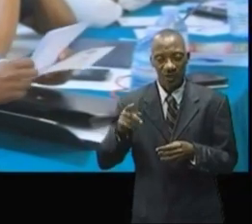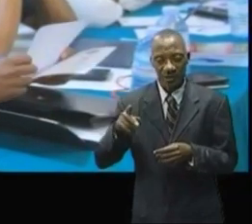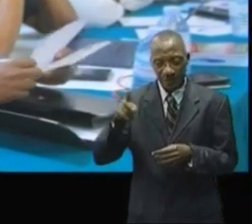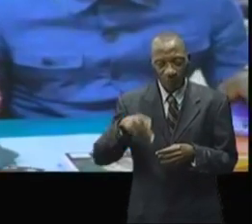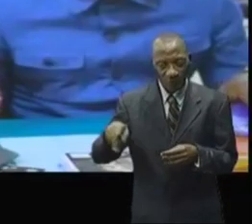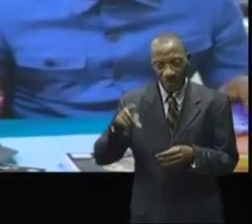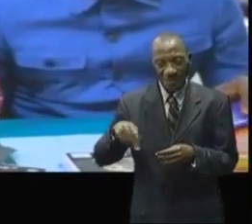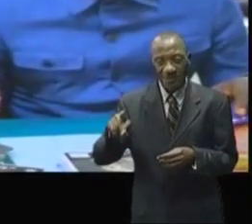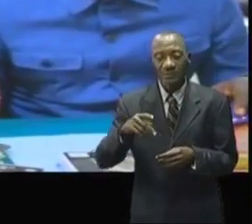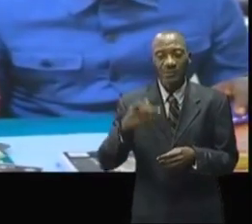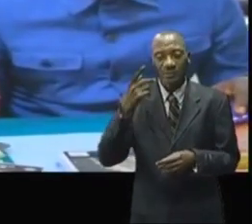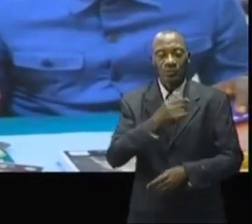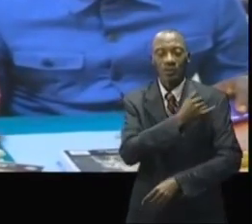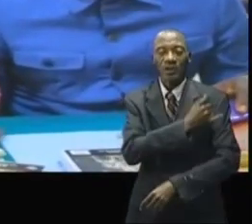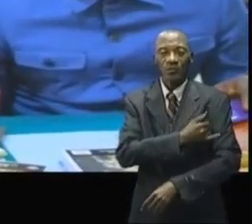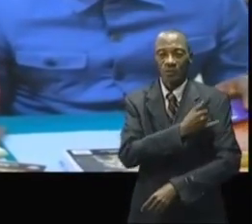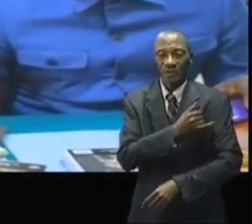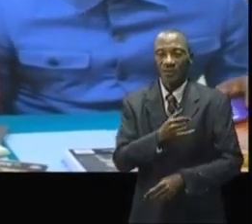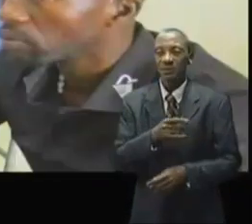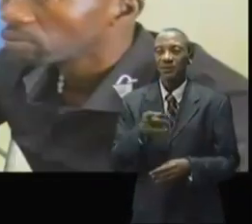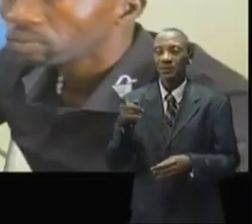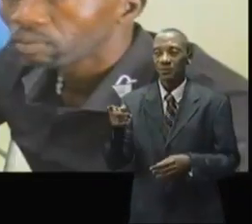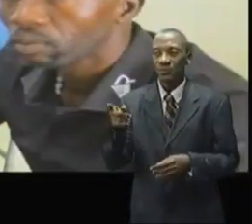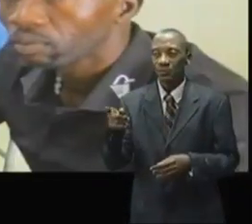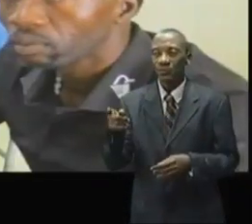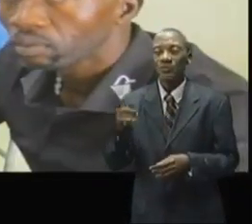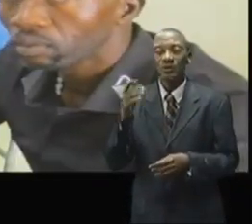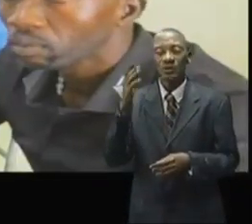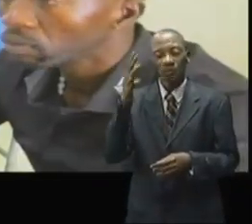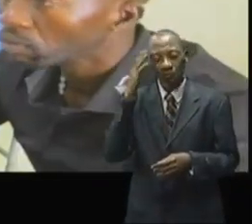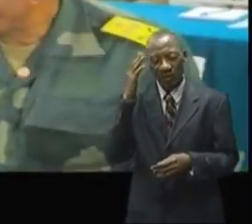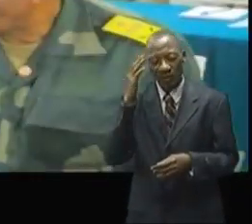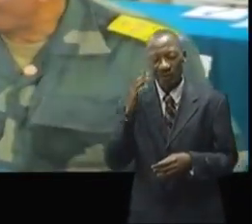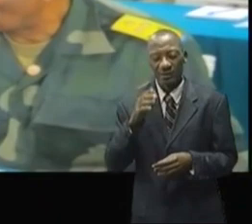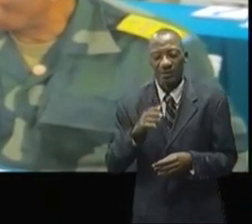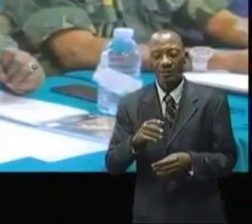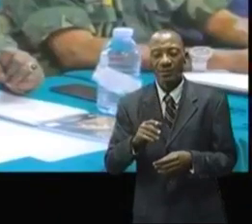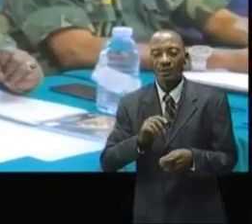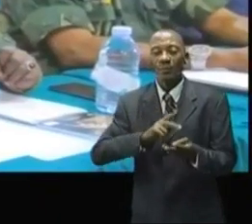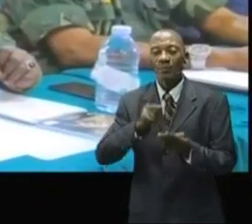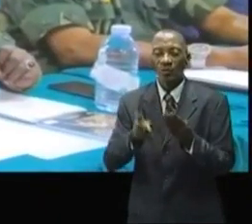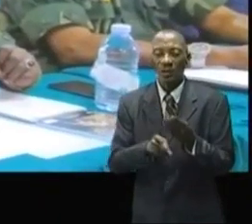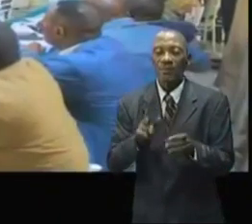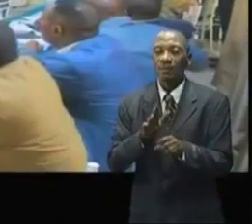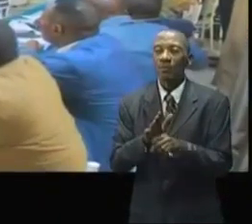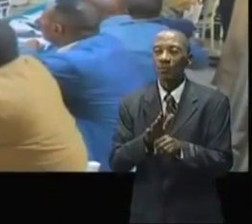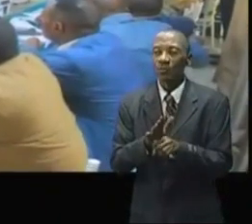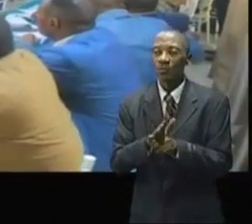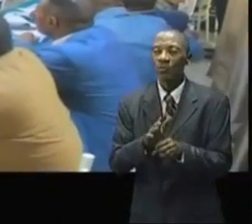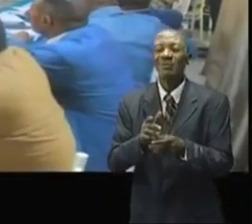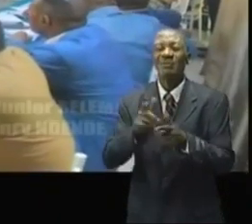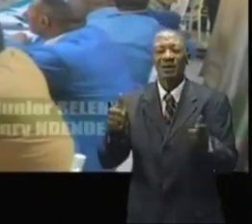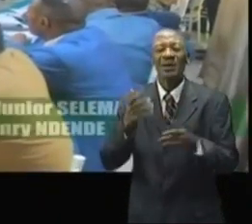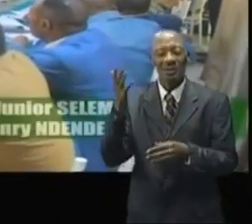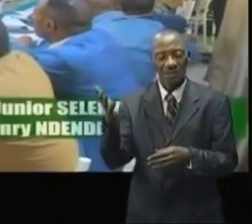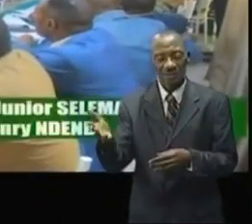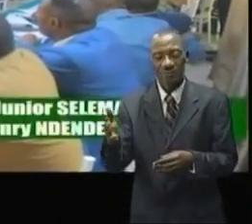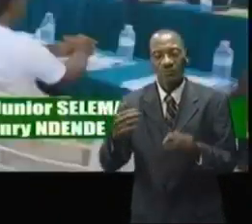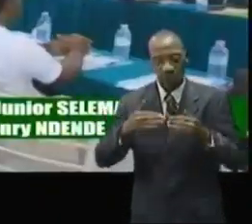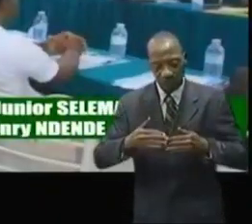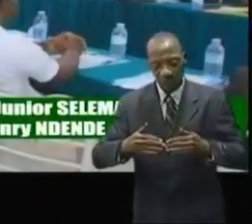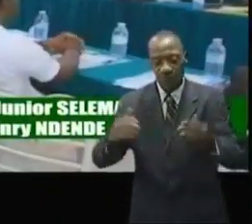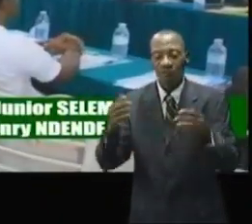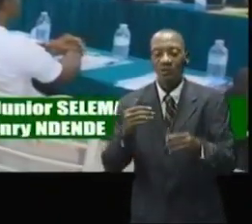société civile, l'Assemblée provinciale en veillée, la jeunesse ainsi que les forces de défense et de sécurité, tous réunis pour un seul